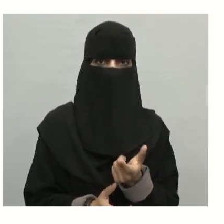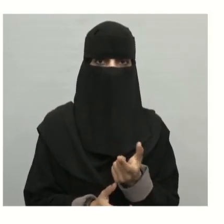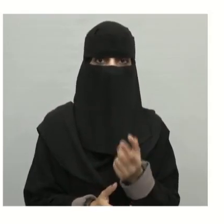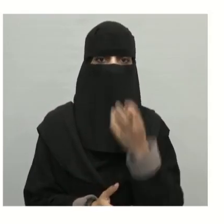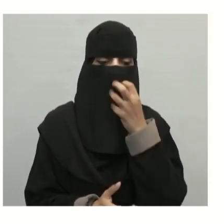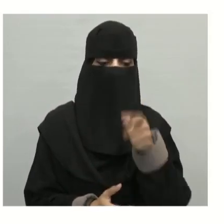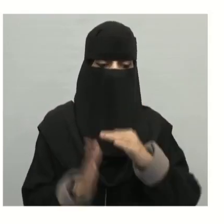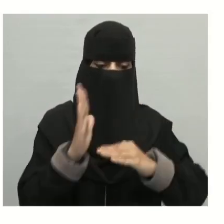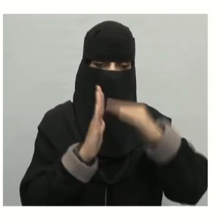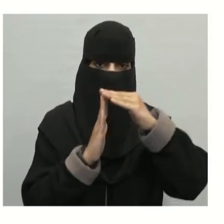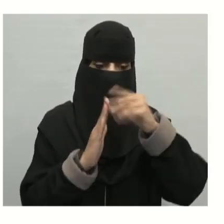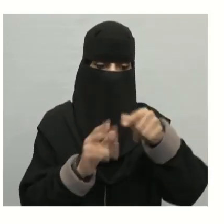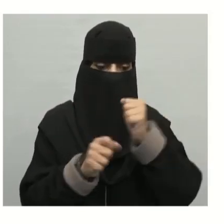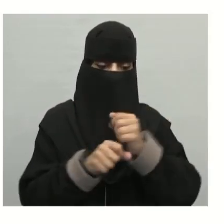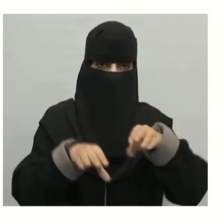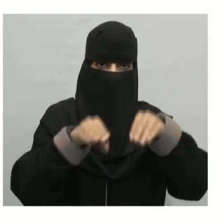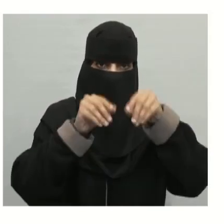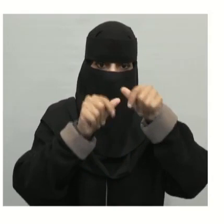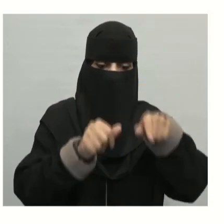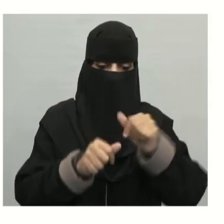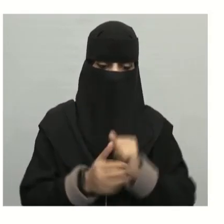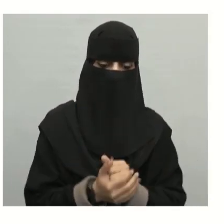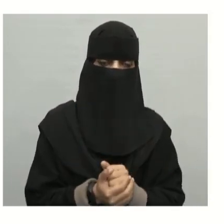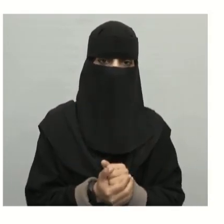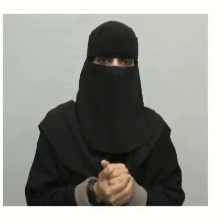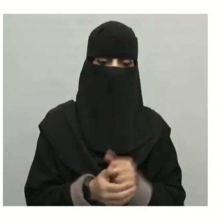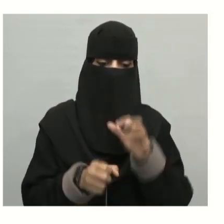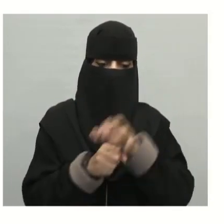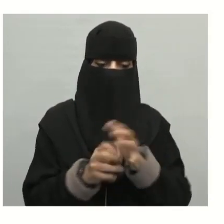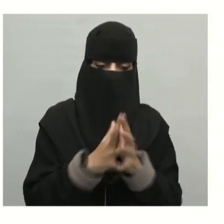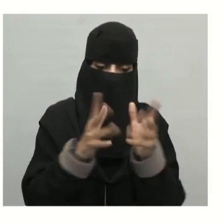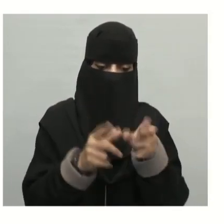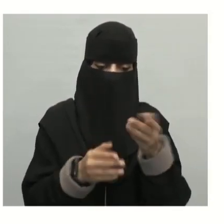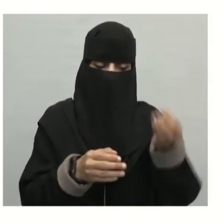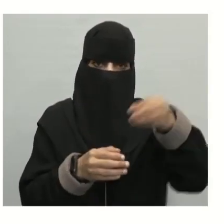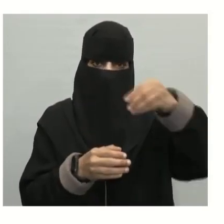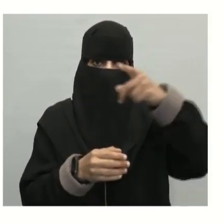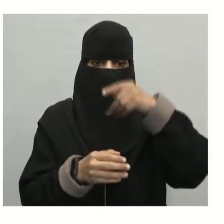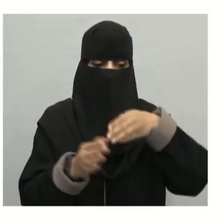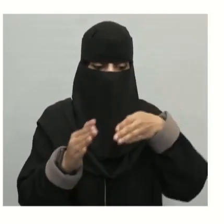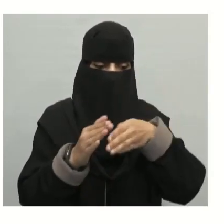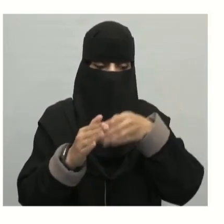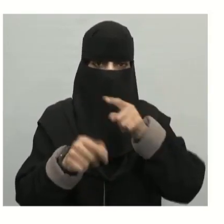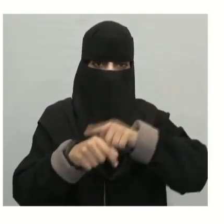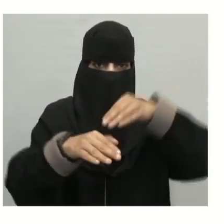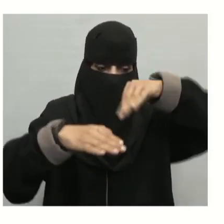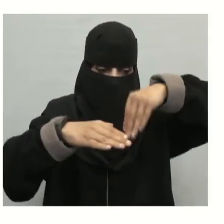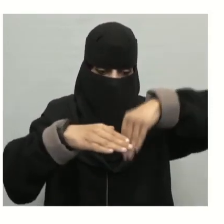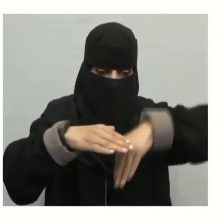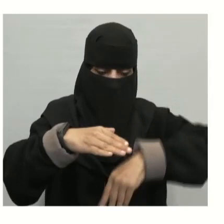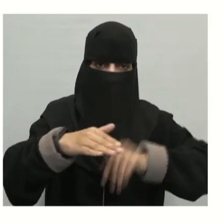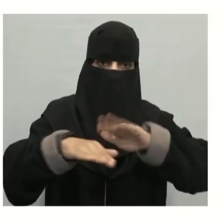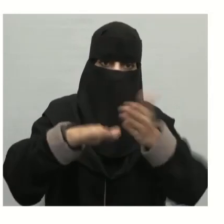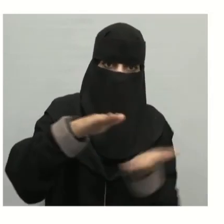الحراره المرتفعه التي تبقى دون انصهار الصخر والضغط الكبير الذي يزداد كلما اتجهنا الى اعماق